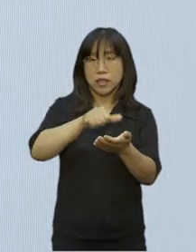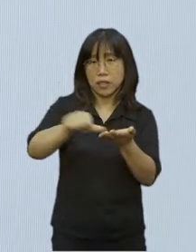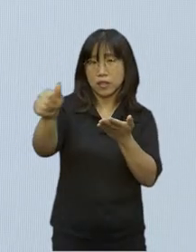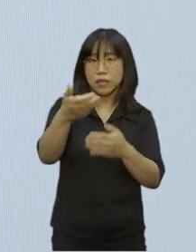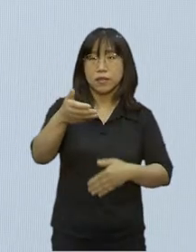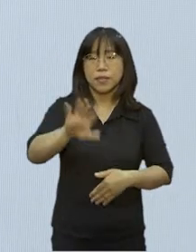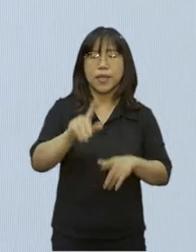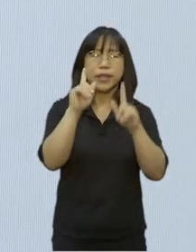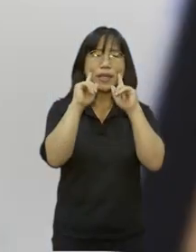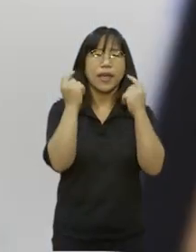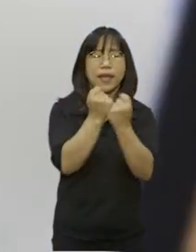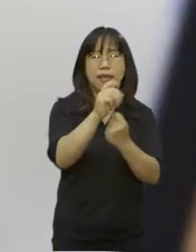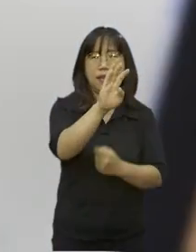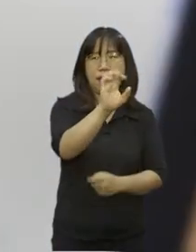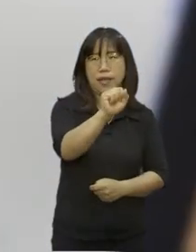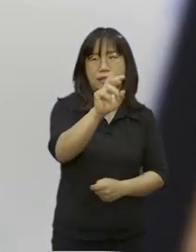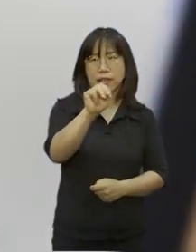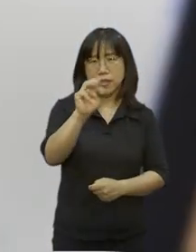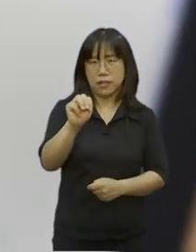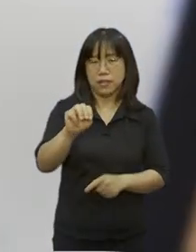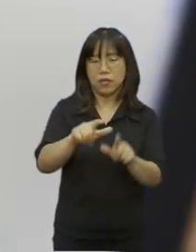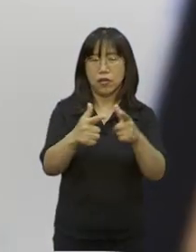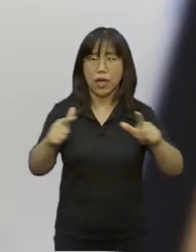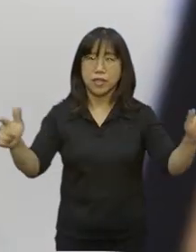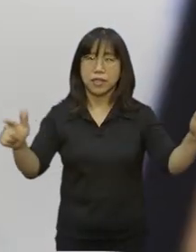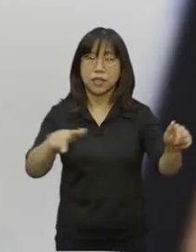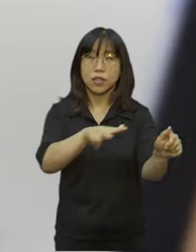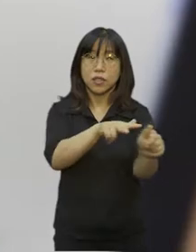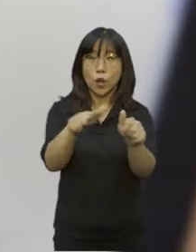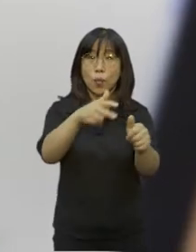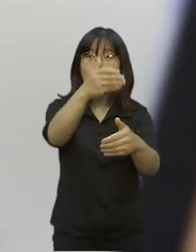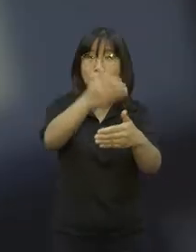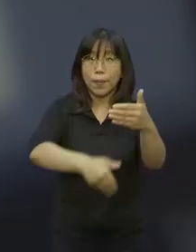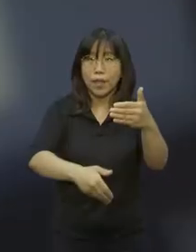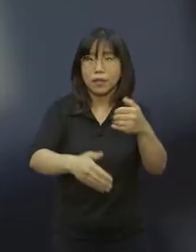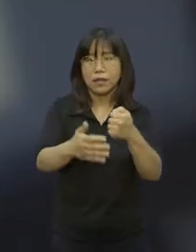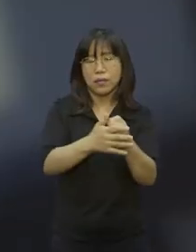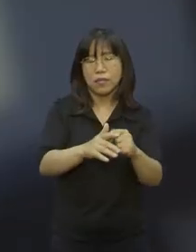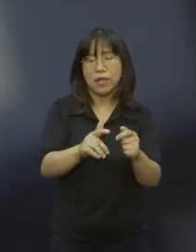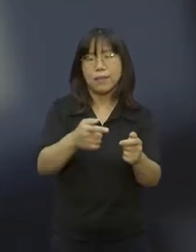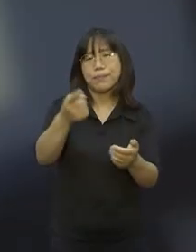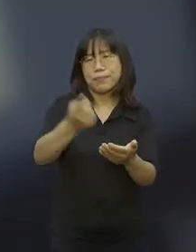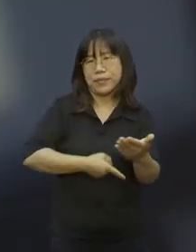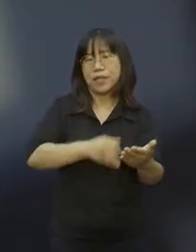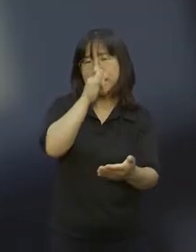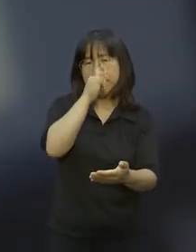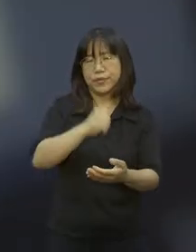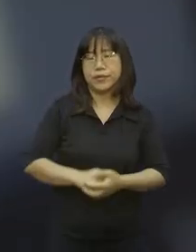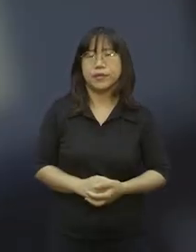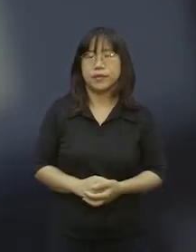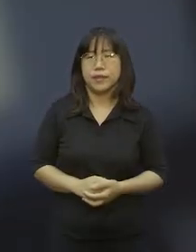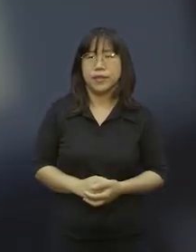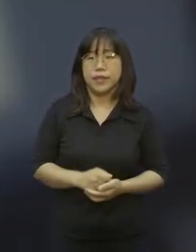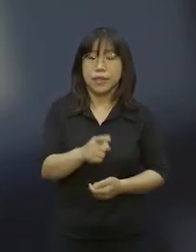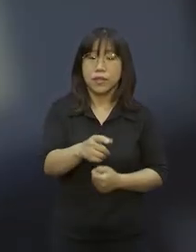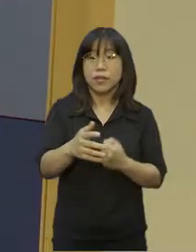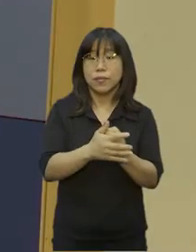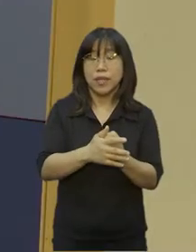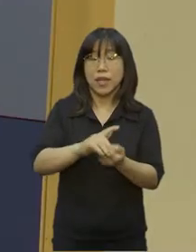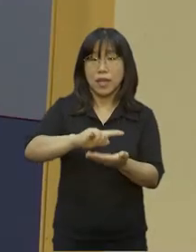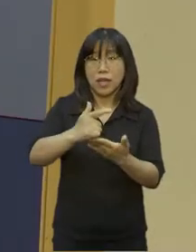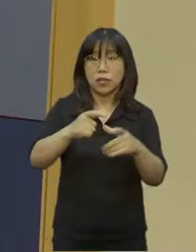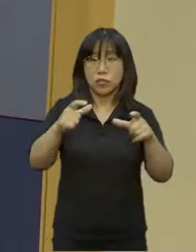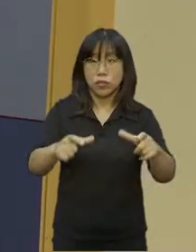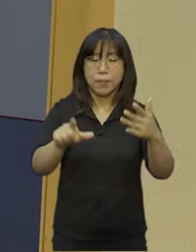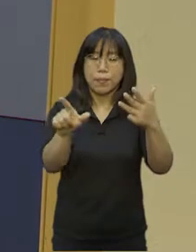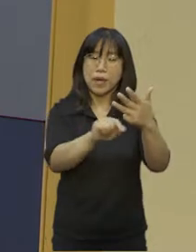SNS나 블로그, 카페 등에 퍼진 동선 정보가 계속 남아있어 2차 피해가 생기고 있습니다. 이에 강서구는